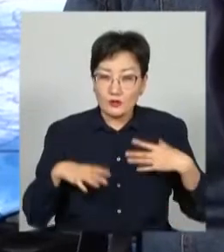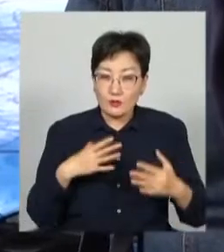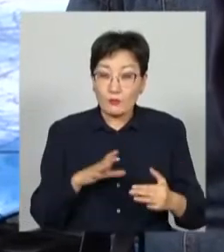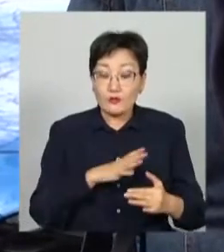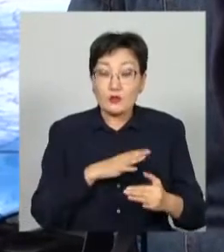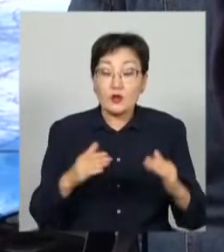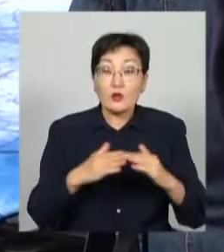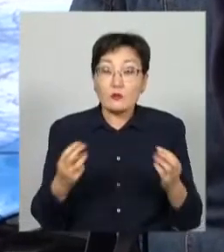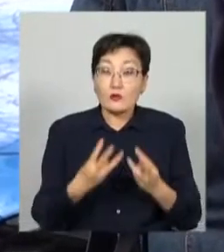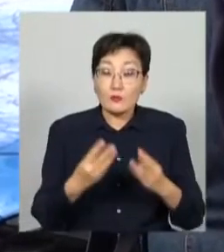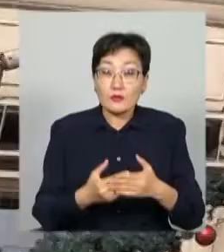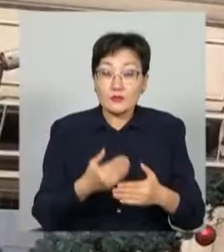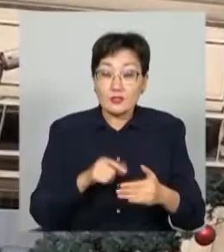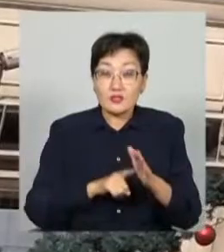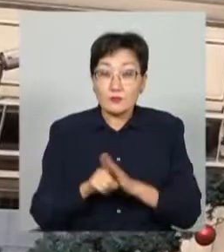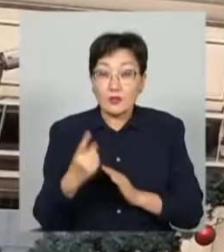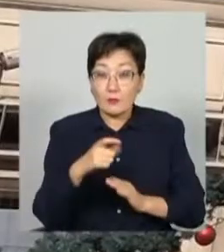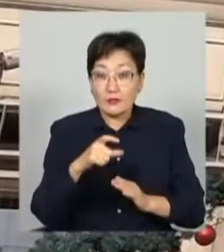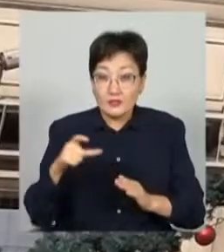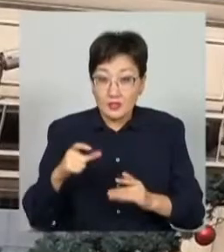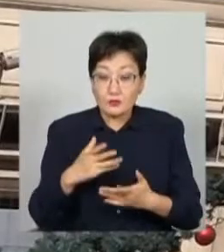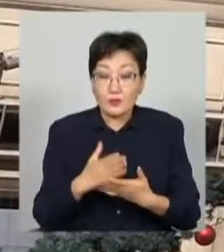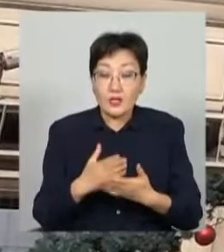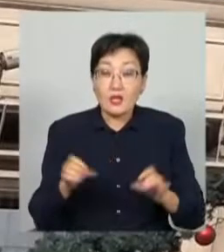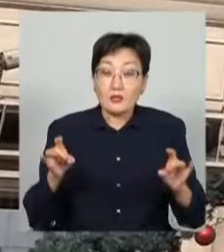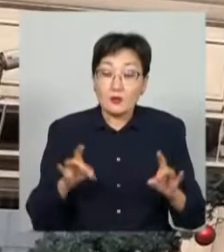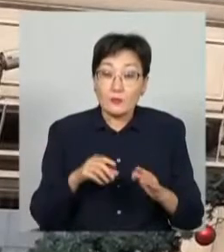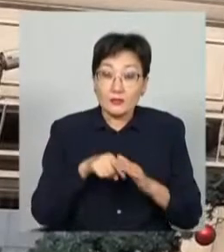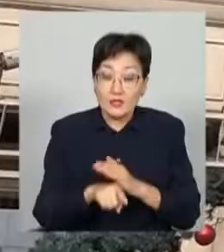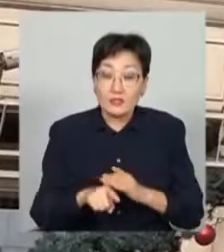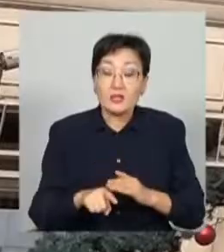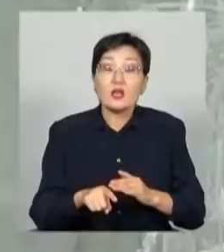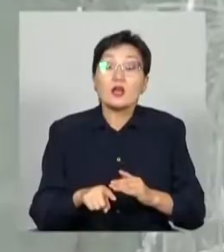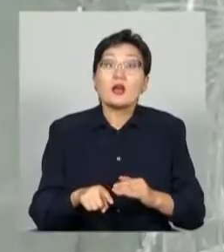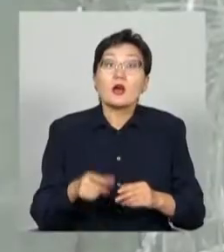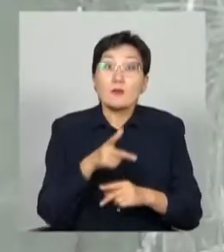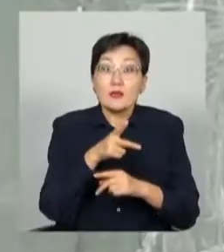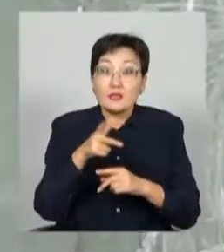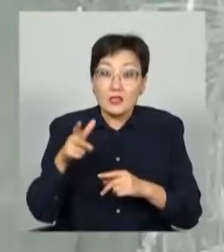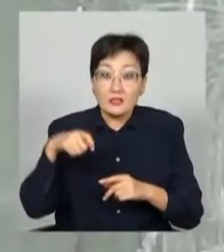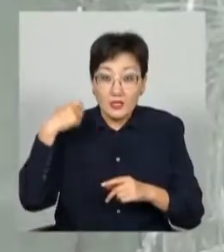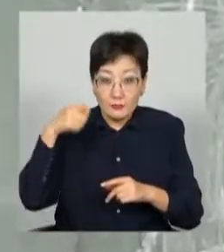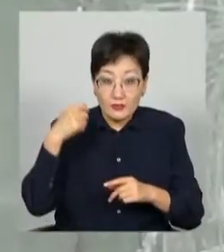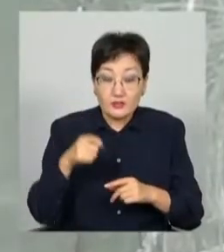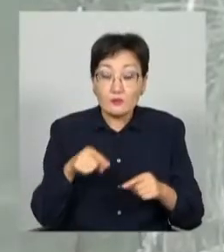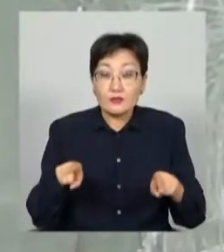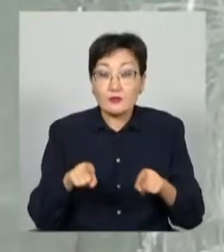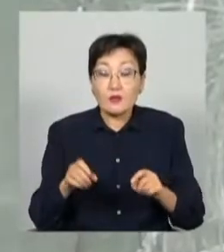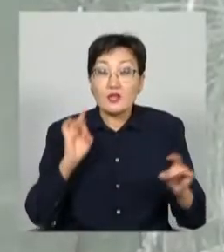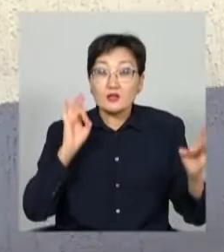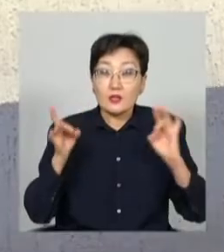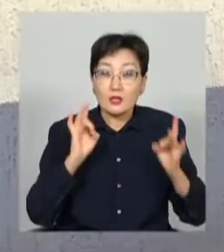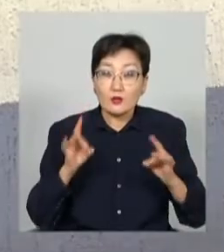Себеби үйдө өрт эмес, бурун алдымен биринчи кабатта орналашкан мейрамканалар менен дамканалардын бейне бакылоо камераларын, сондай-ак дабыл